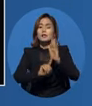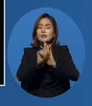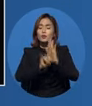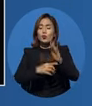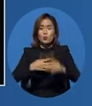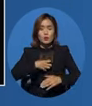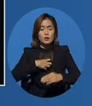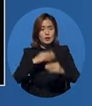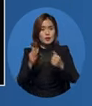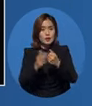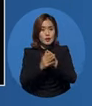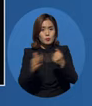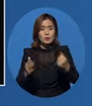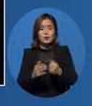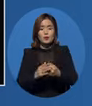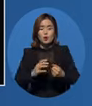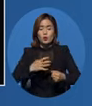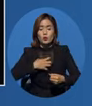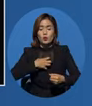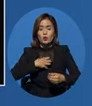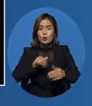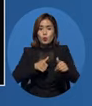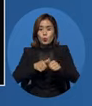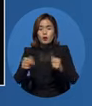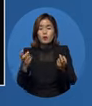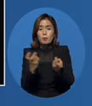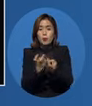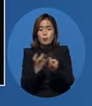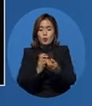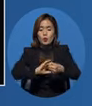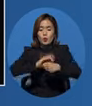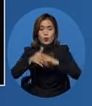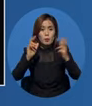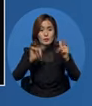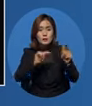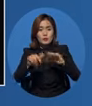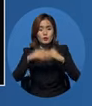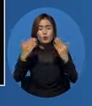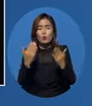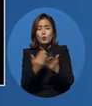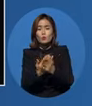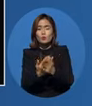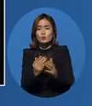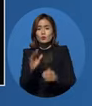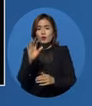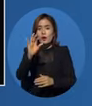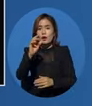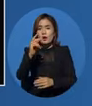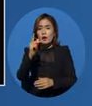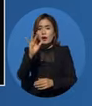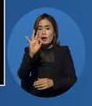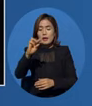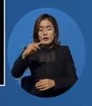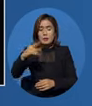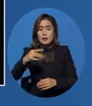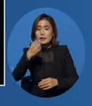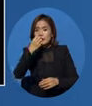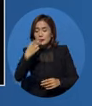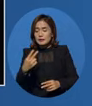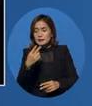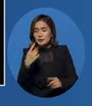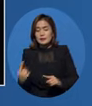통해서 비우기 를 극복하는 방안으로 글로벌 기업들이 아래 100 을 선언하고 있습니다 재생에너지로